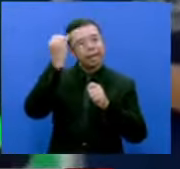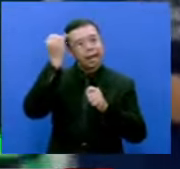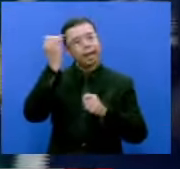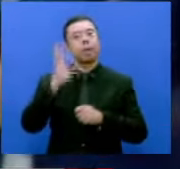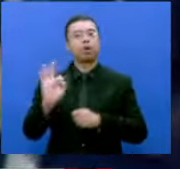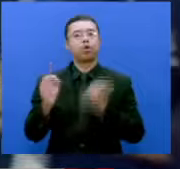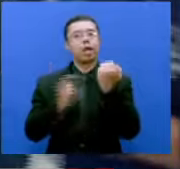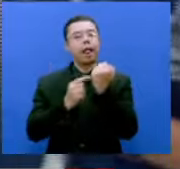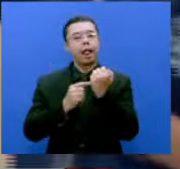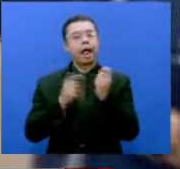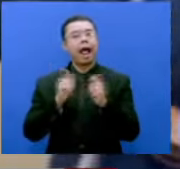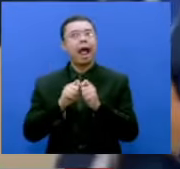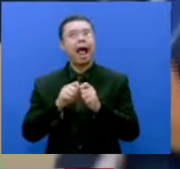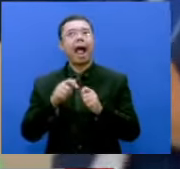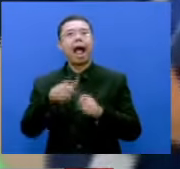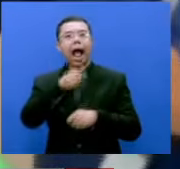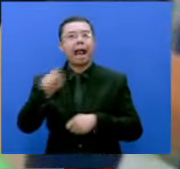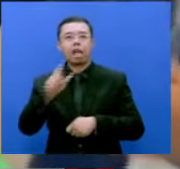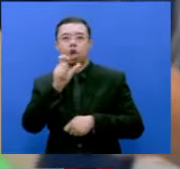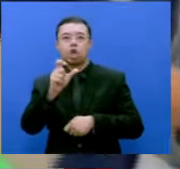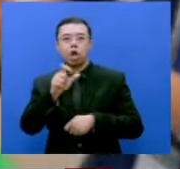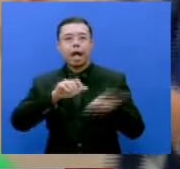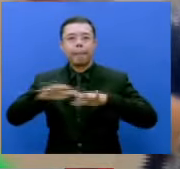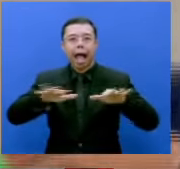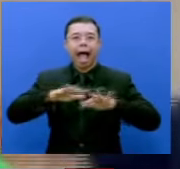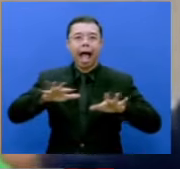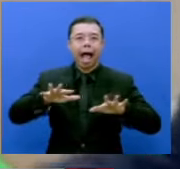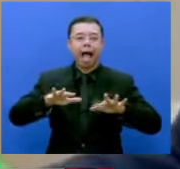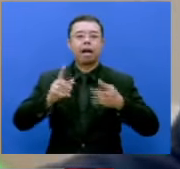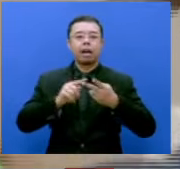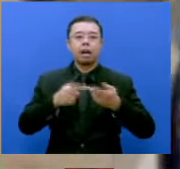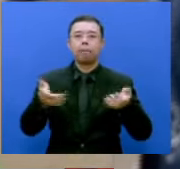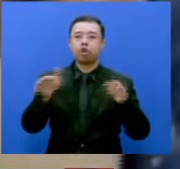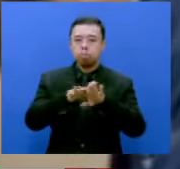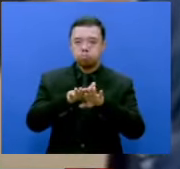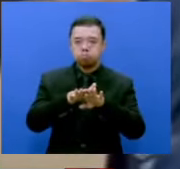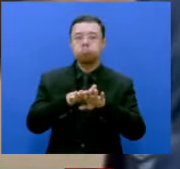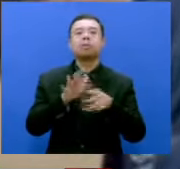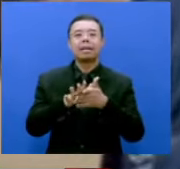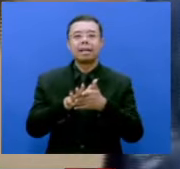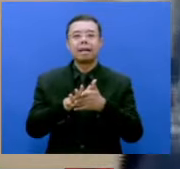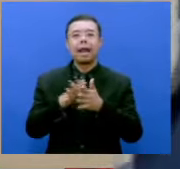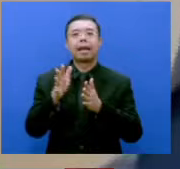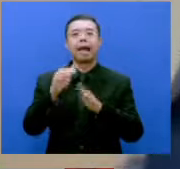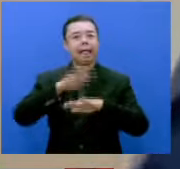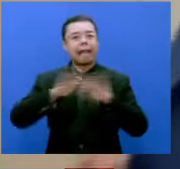teknologi berupa alat sensor gempa, penutup gambar otomatis, serta sensor tangan untuk kesehatan.